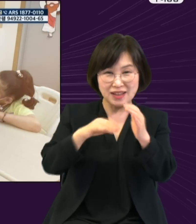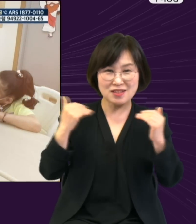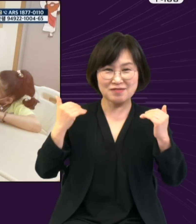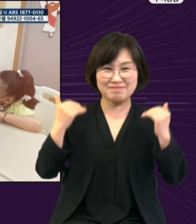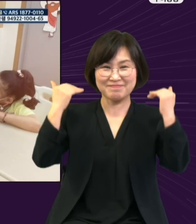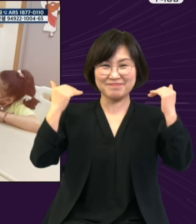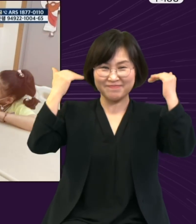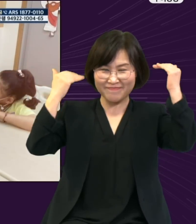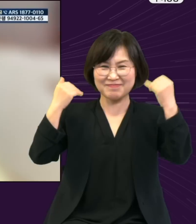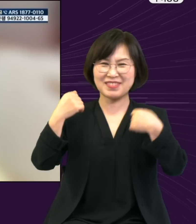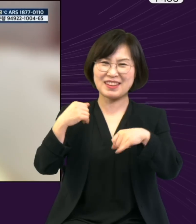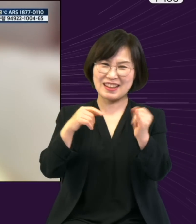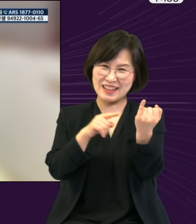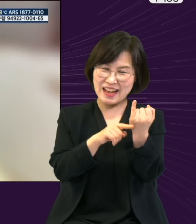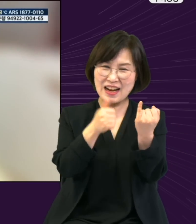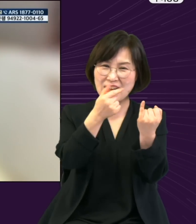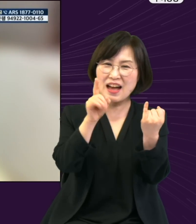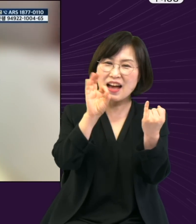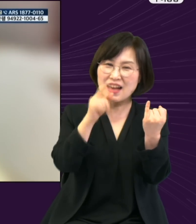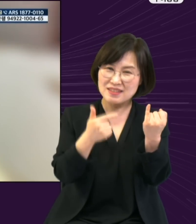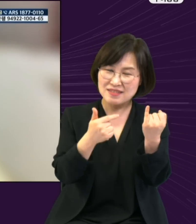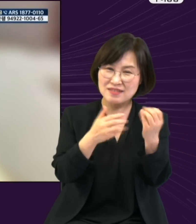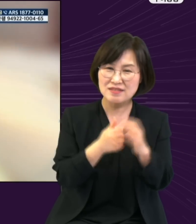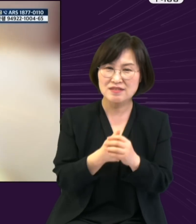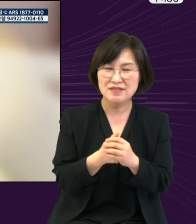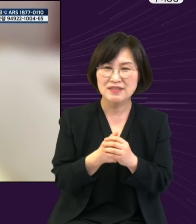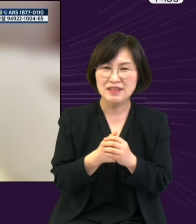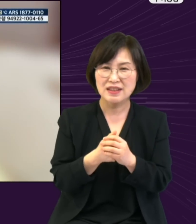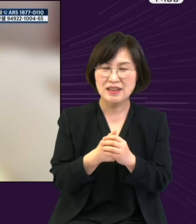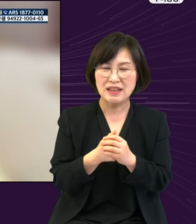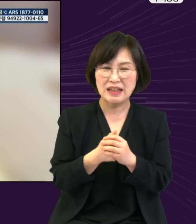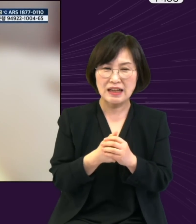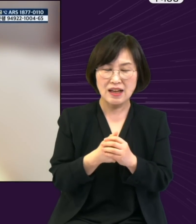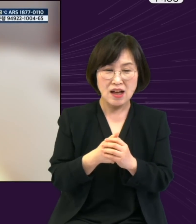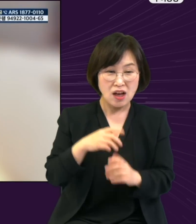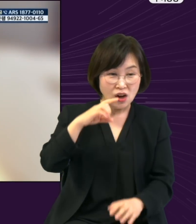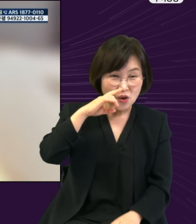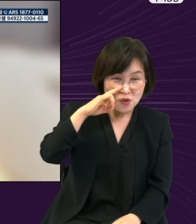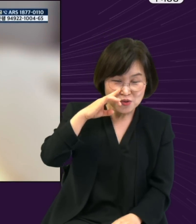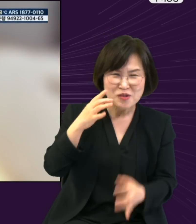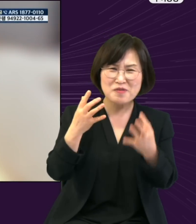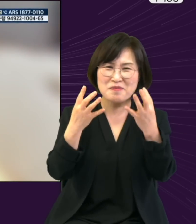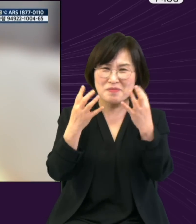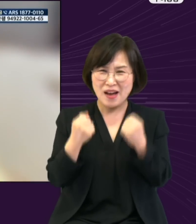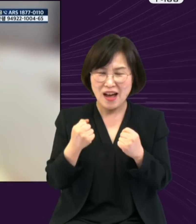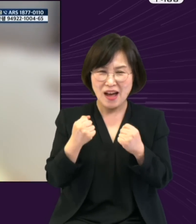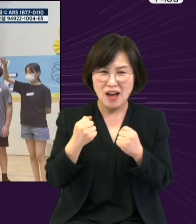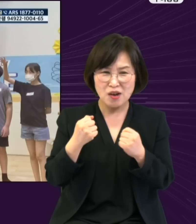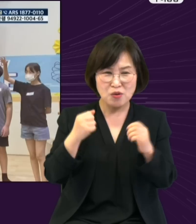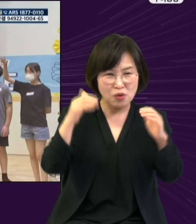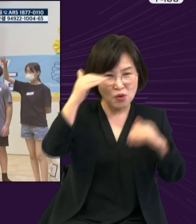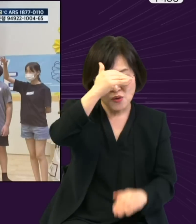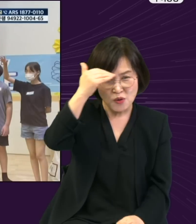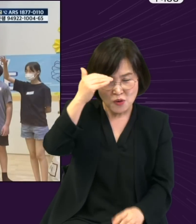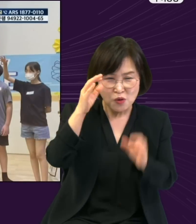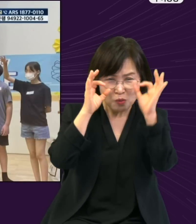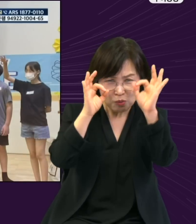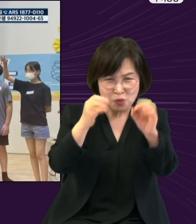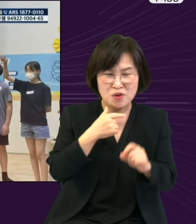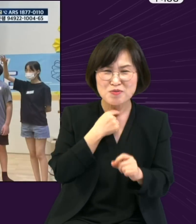자라나는 하은이. 세상에 호기심이 많아진 하은이는 가고 싶은 곳도 먹고 싶은